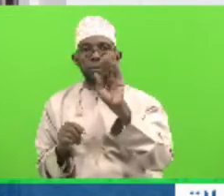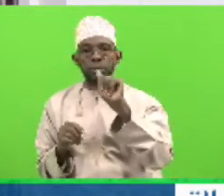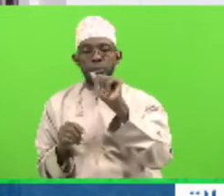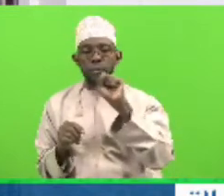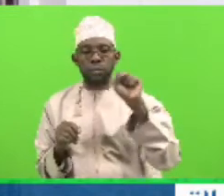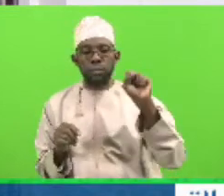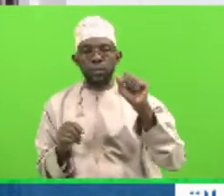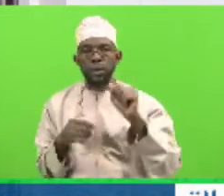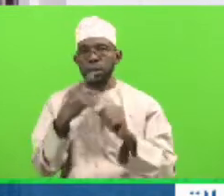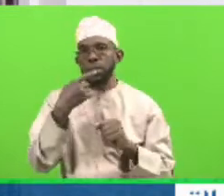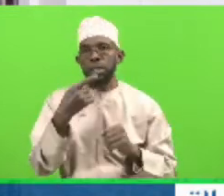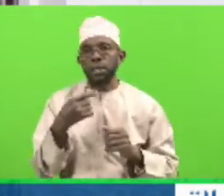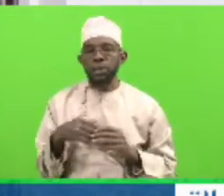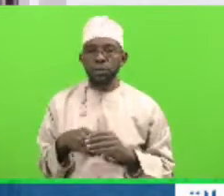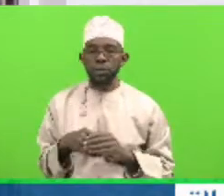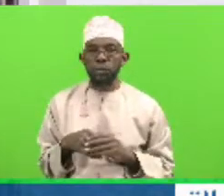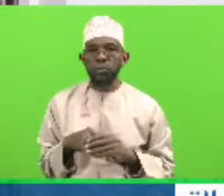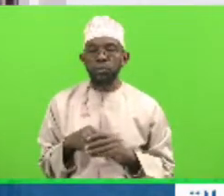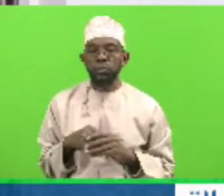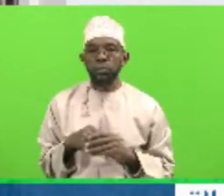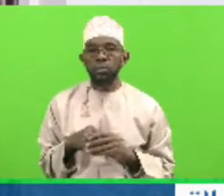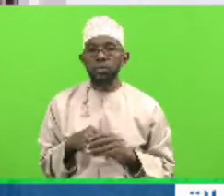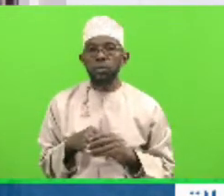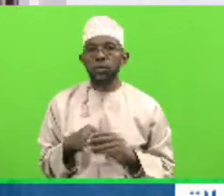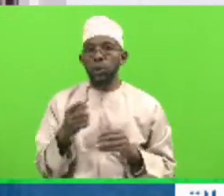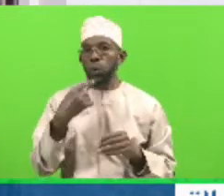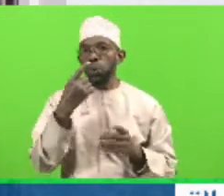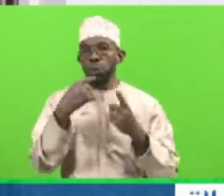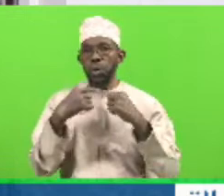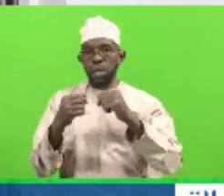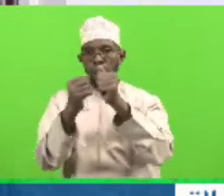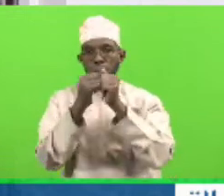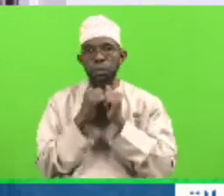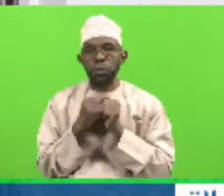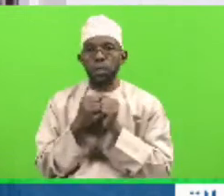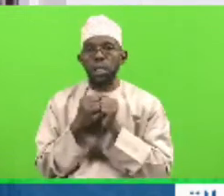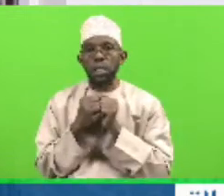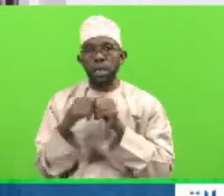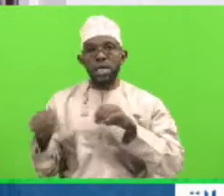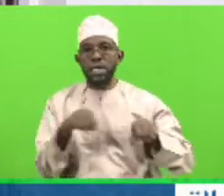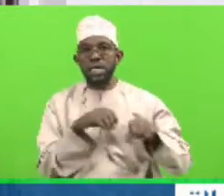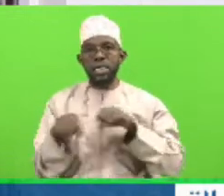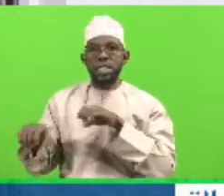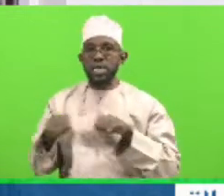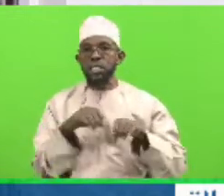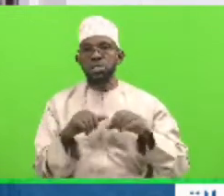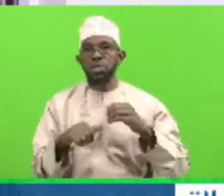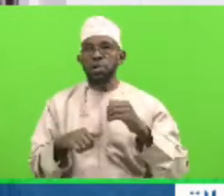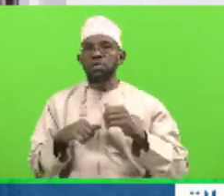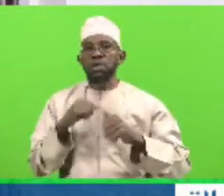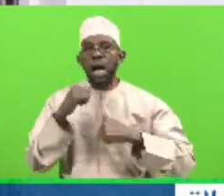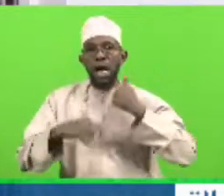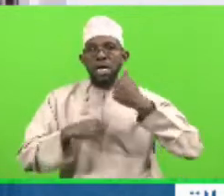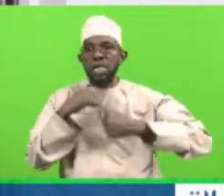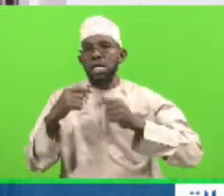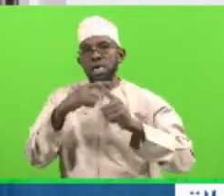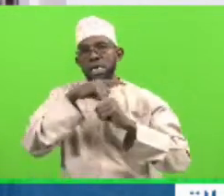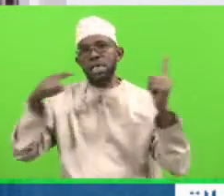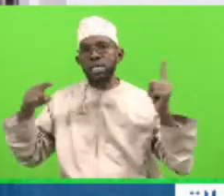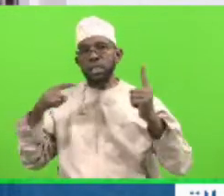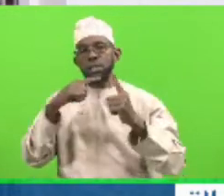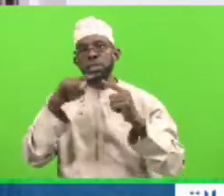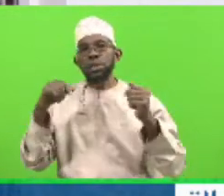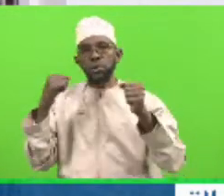وآله وسلم قال من وجدتموه يعمل عمل قوم لوط فاقتلوا